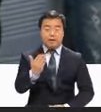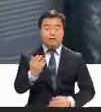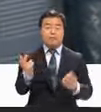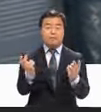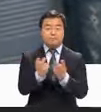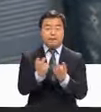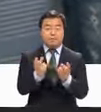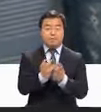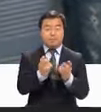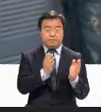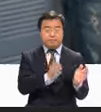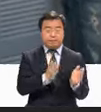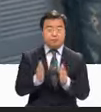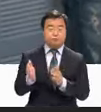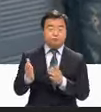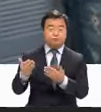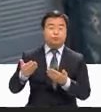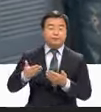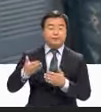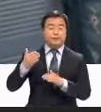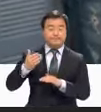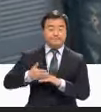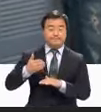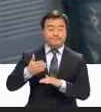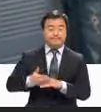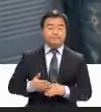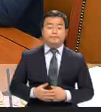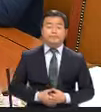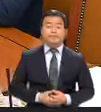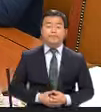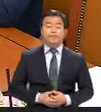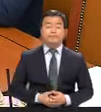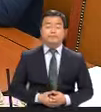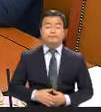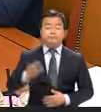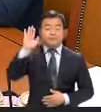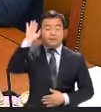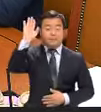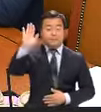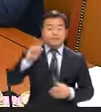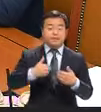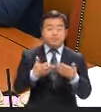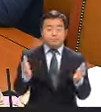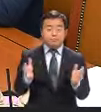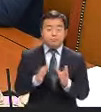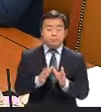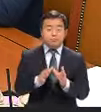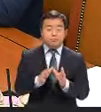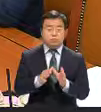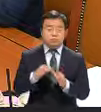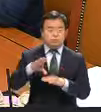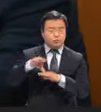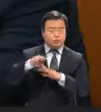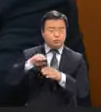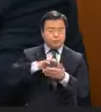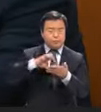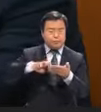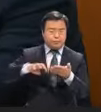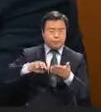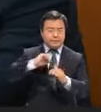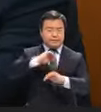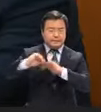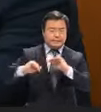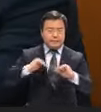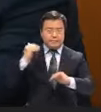서비스를 제공할 수 있는 좋은 방안을 마련해 주신 것에 대해서 감사드리고, 미래부는 주파수 간섭 등 혼신에 대한 기술적 문제는 없는